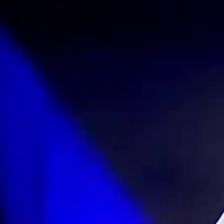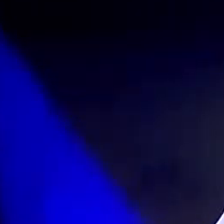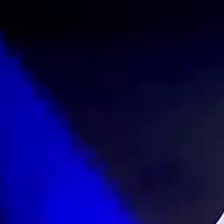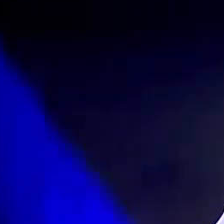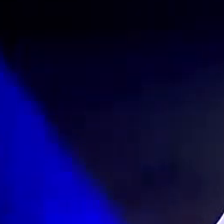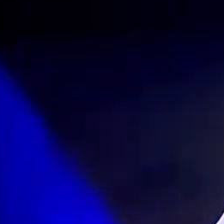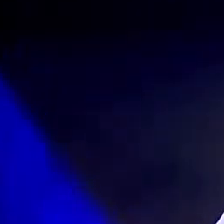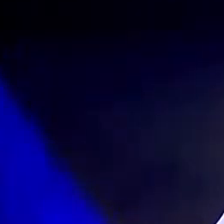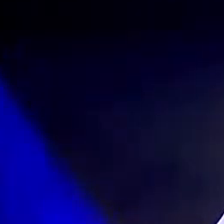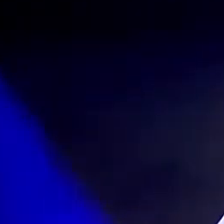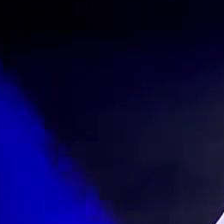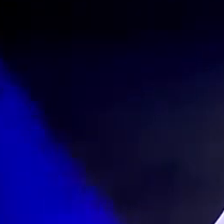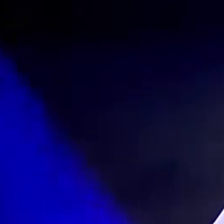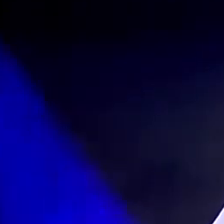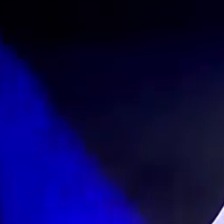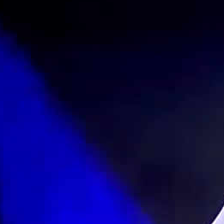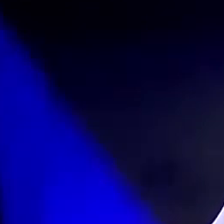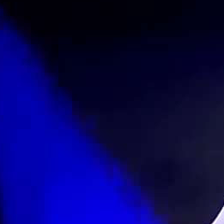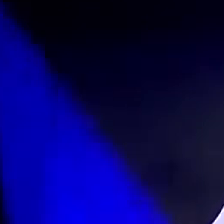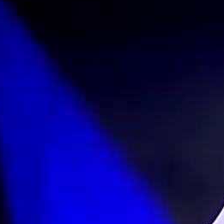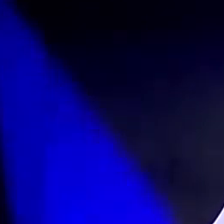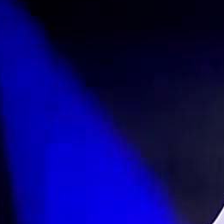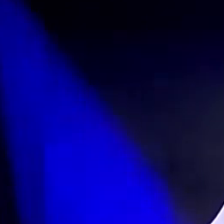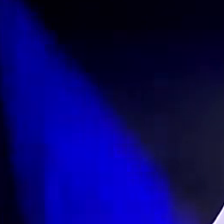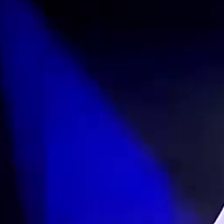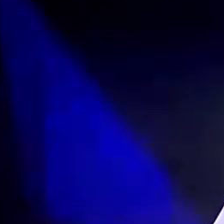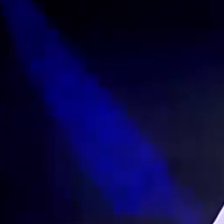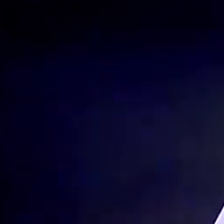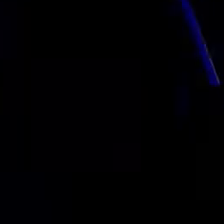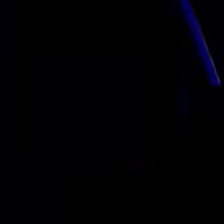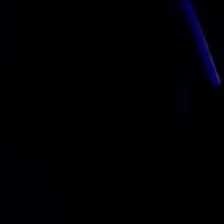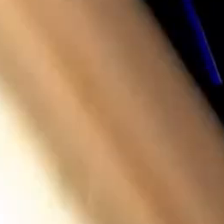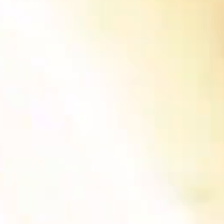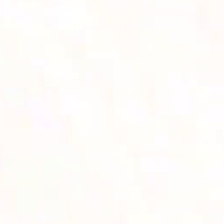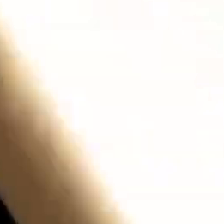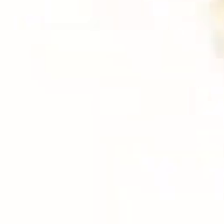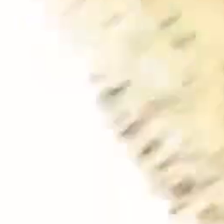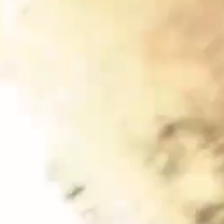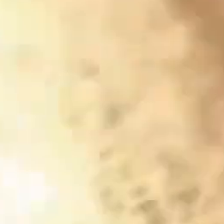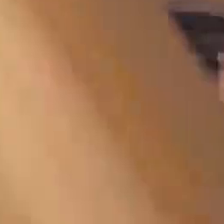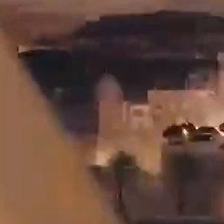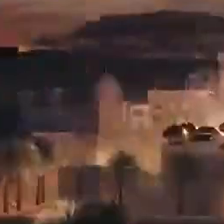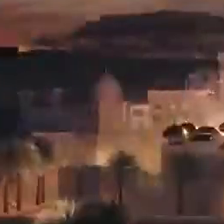كل سعودي. نعم. كان اللي أصاب الكويت كان أصاب السعودي.